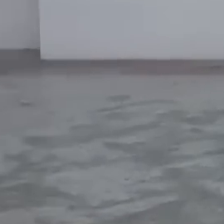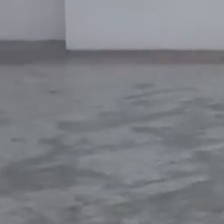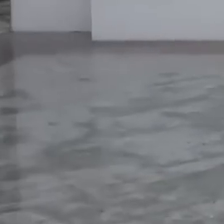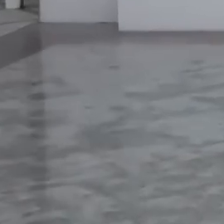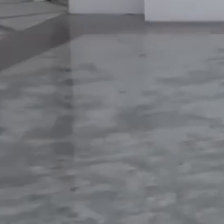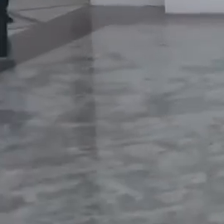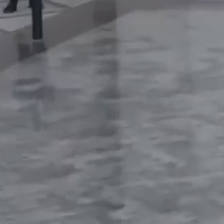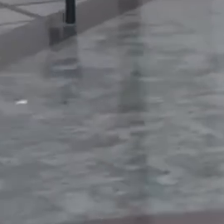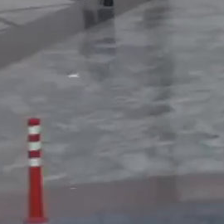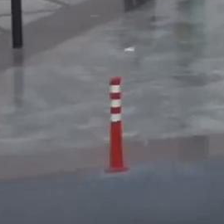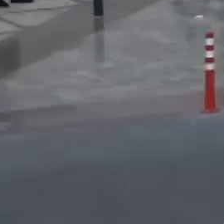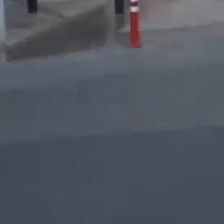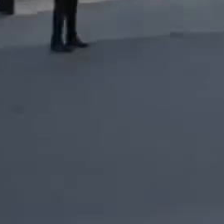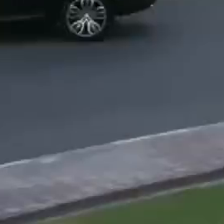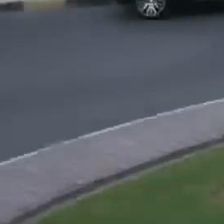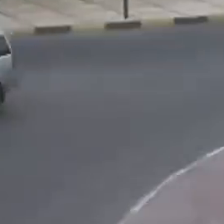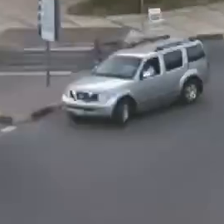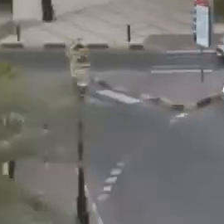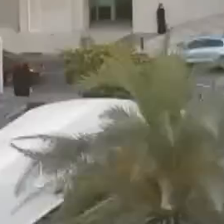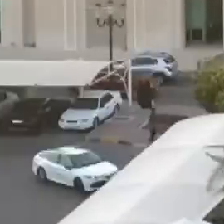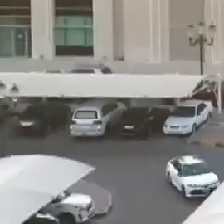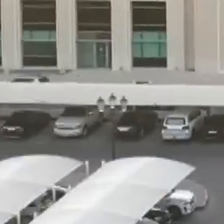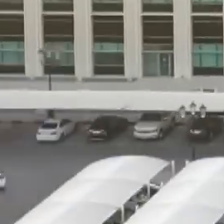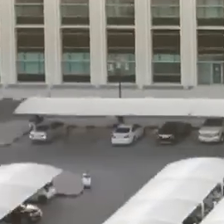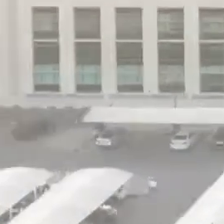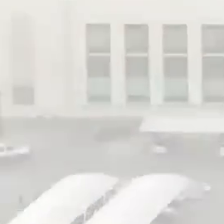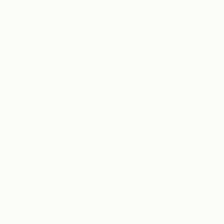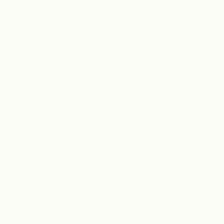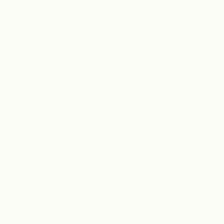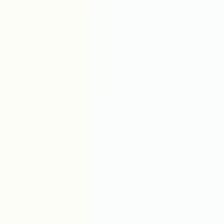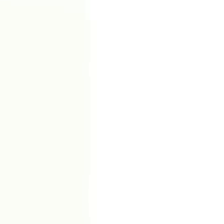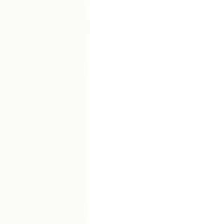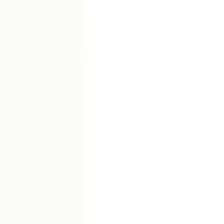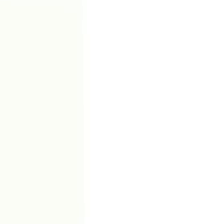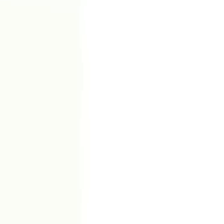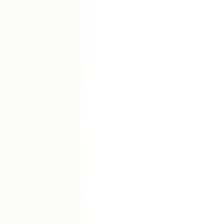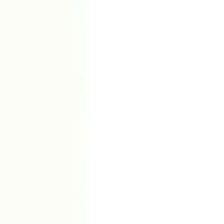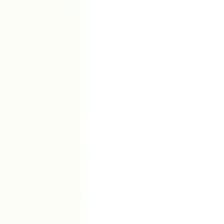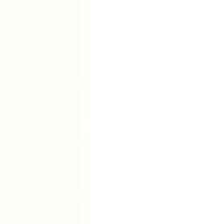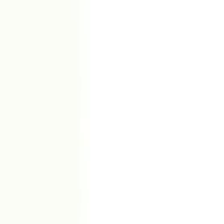مستشفى الجامعة بالشارقة، التميز في الرعاية الصحية.